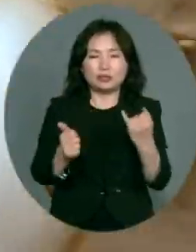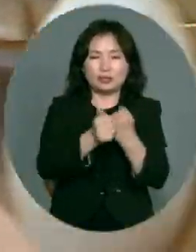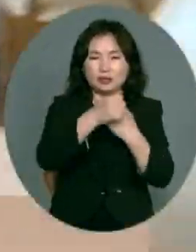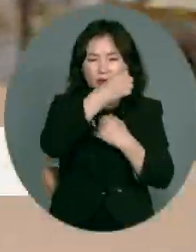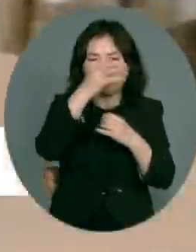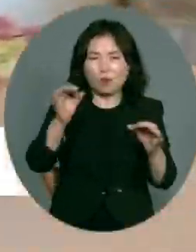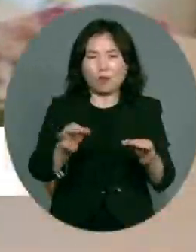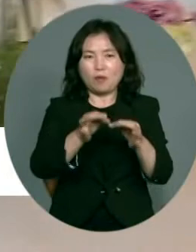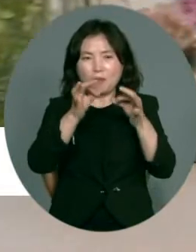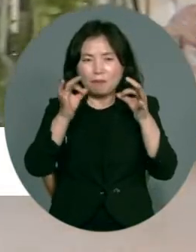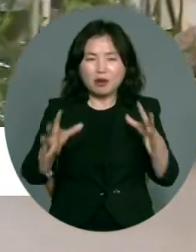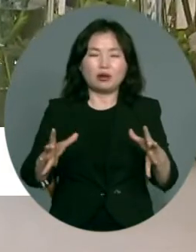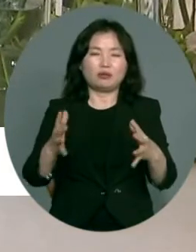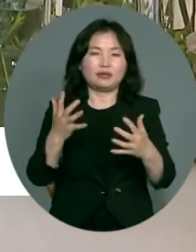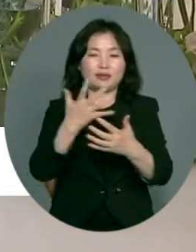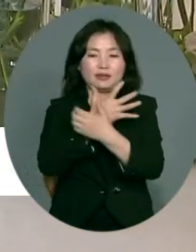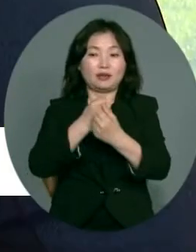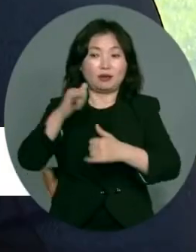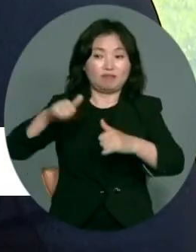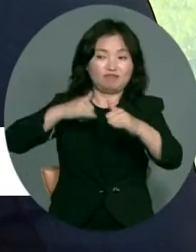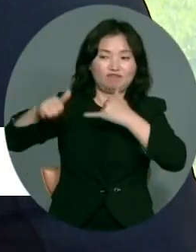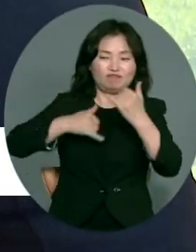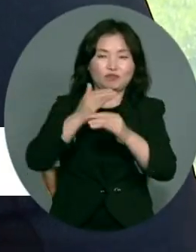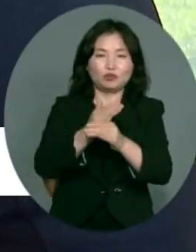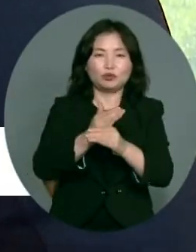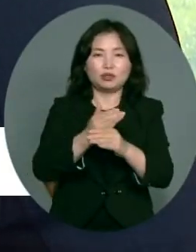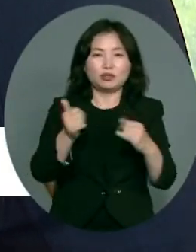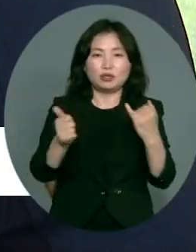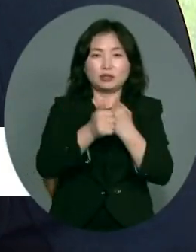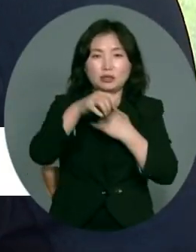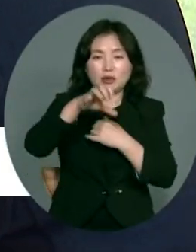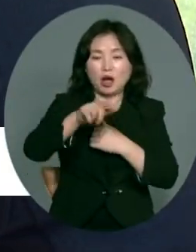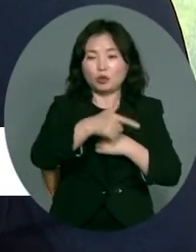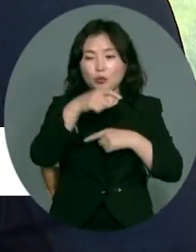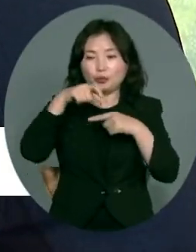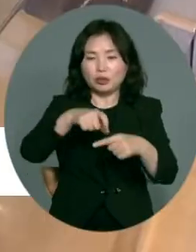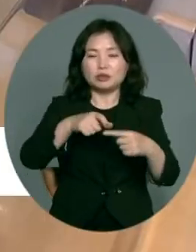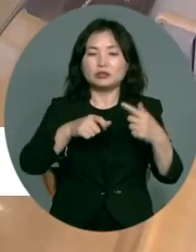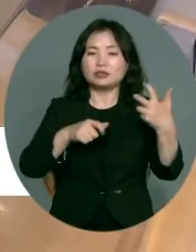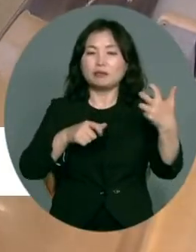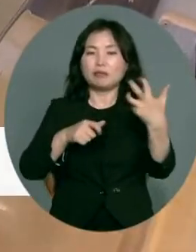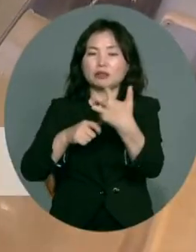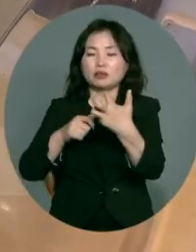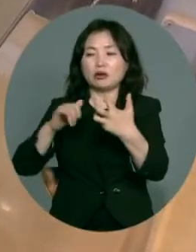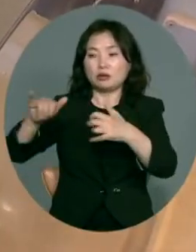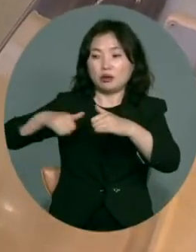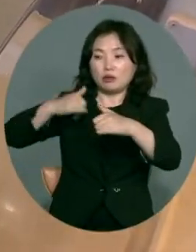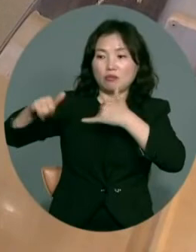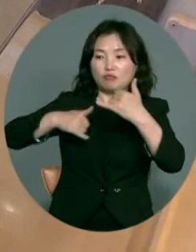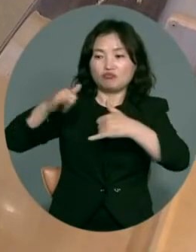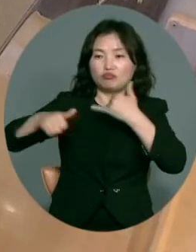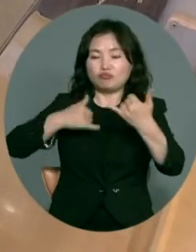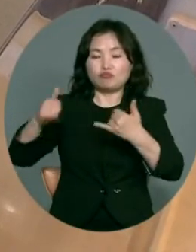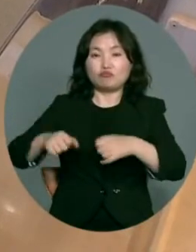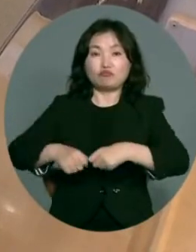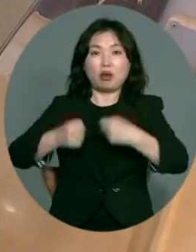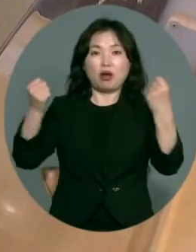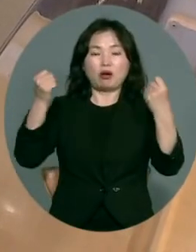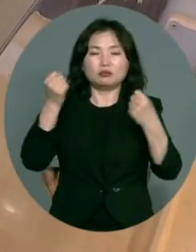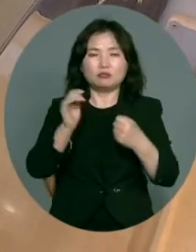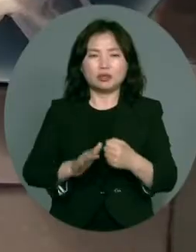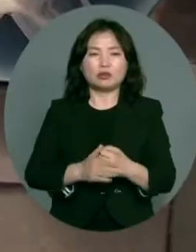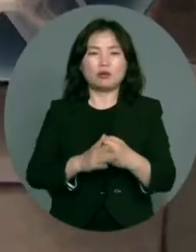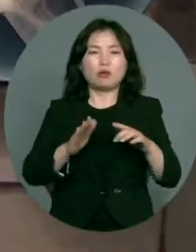예식업도 오랜만에 호황을 맞고 있습니다. 대구의 한 예식장에는 하루 평균 7, 80통의 예약 문의 전화가 쇄도하고